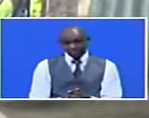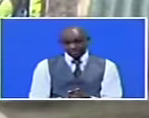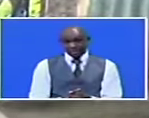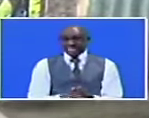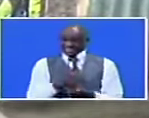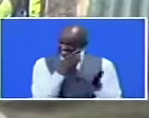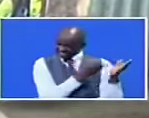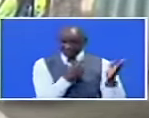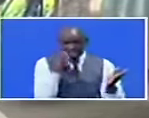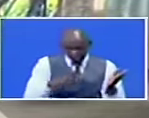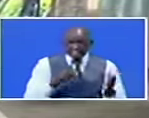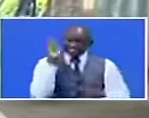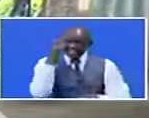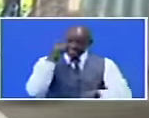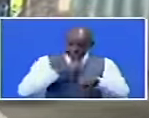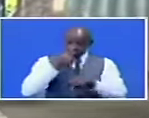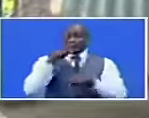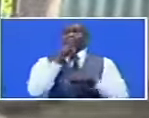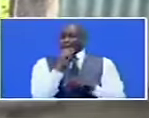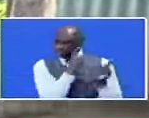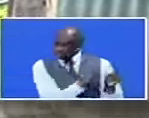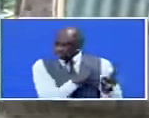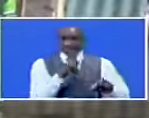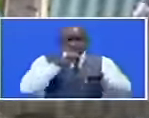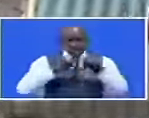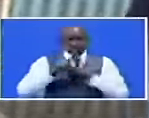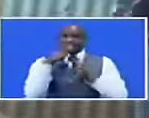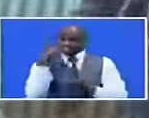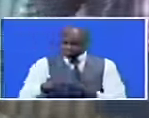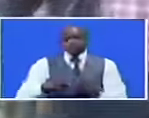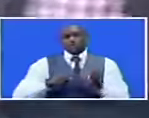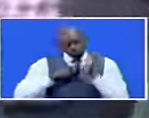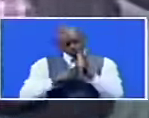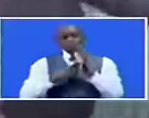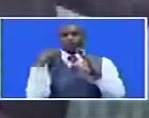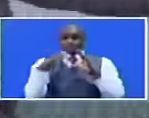Hii inadaiwa kuwa mara ya pili mwanaume huyu anakamatwa na madai ya aina hii.